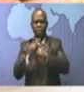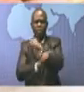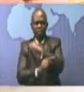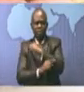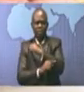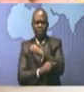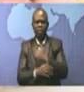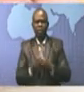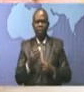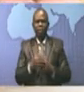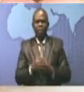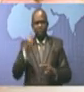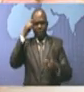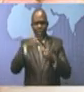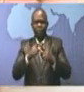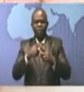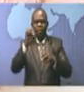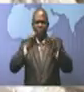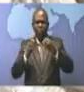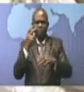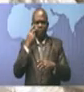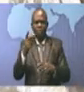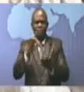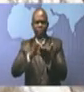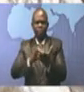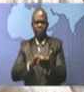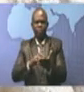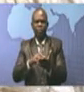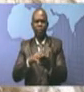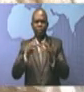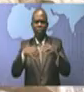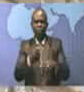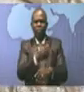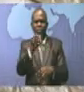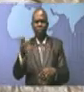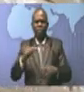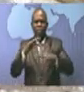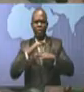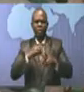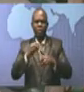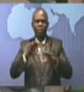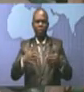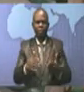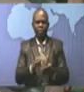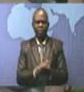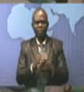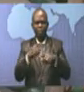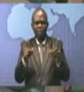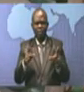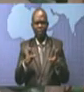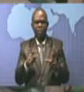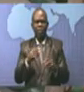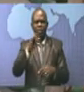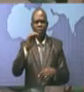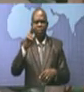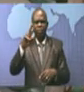les expéditions des engrais arrivent convenablement à destination. Ce qui est constaté est que les engrais de type Imbura et Urée